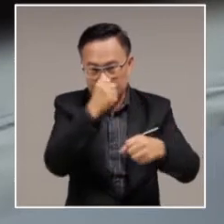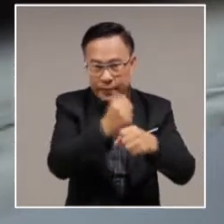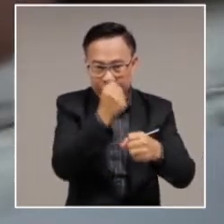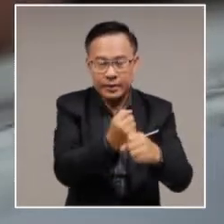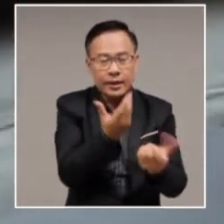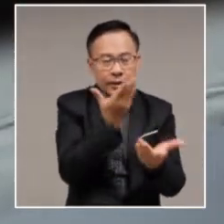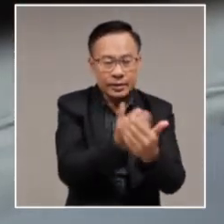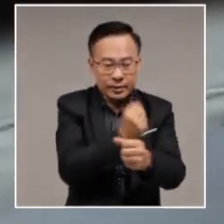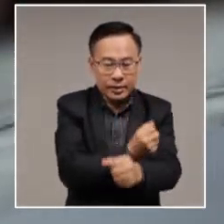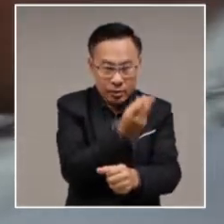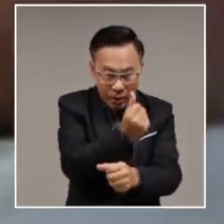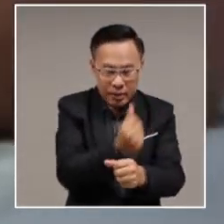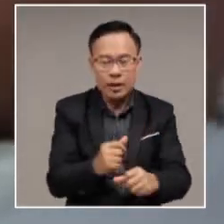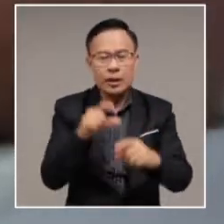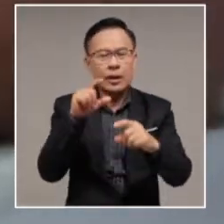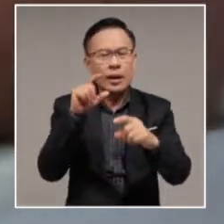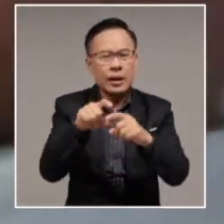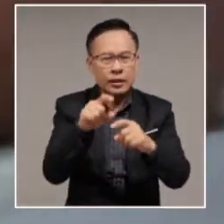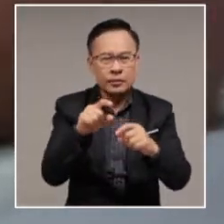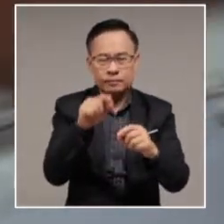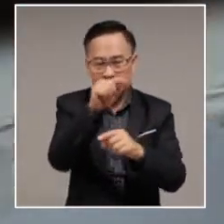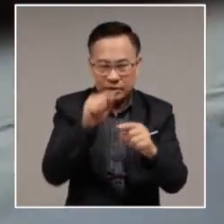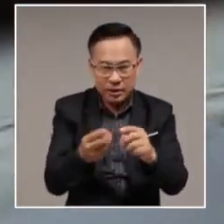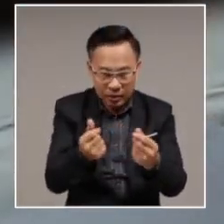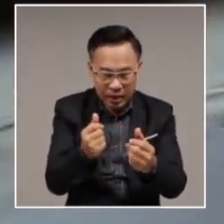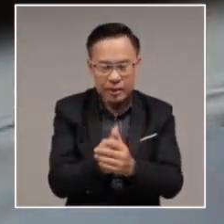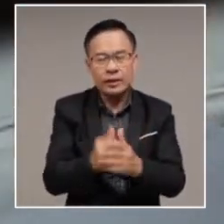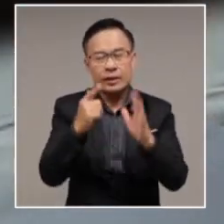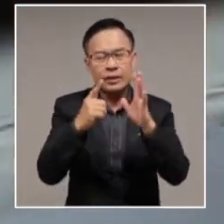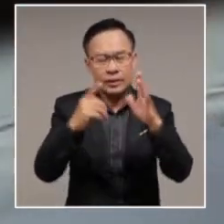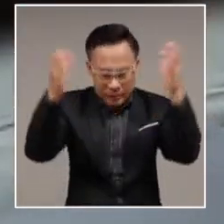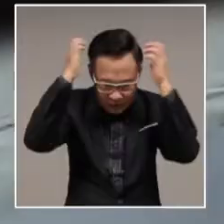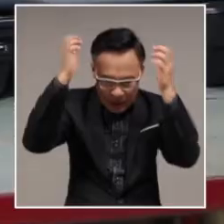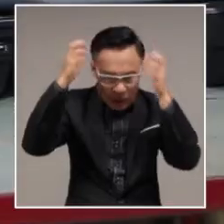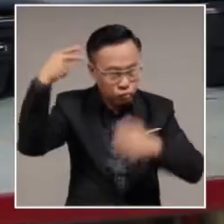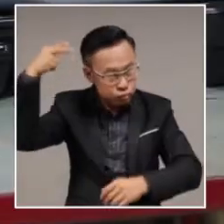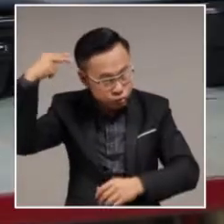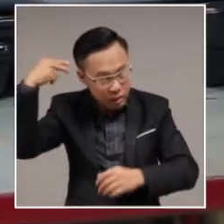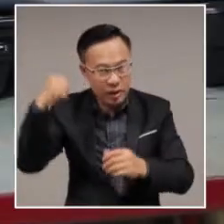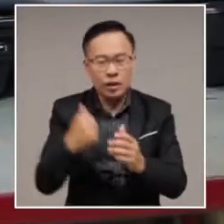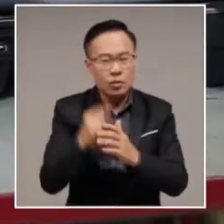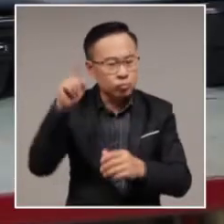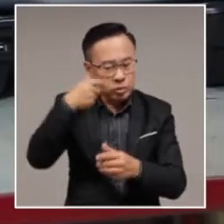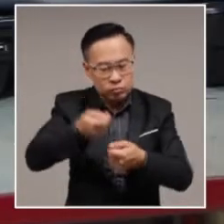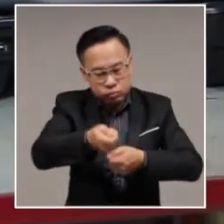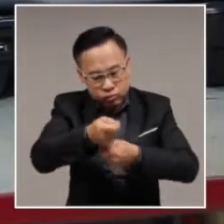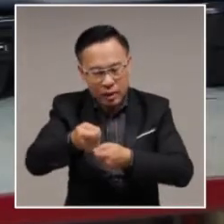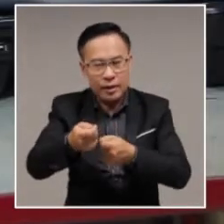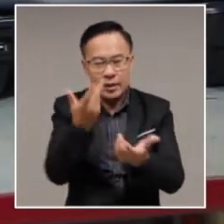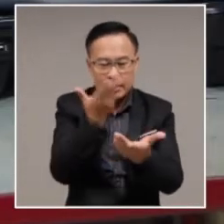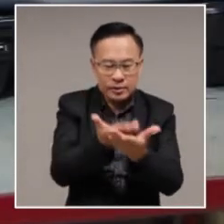นค่าคอมมิชชั่นค่ะก็จะมีของสระใดด้วยแล้วก็ของแคชเชียร์ด้วยแม่บ้านด้วยค่ะ